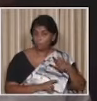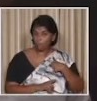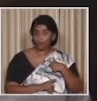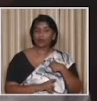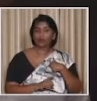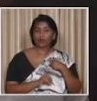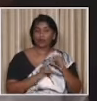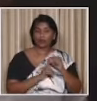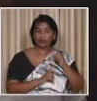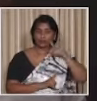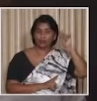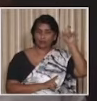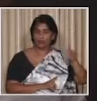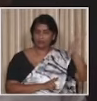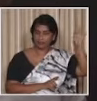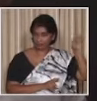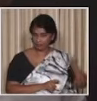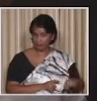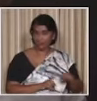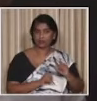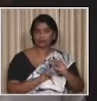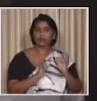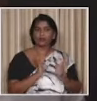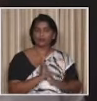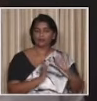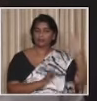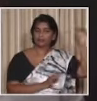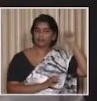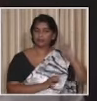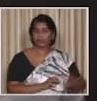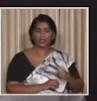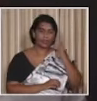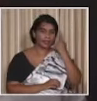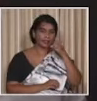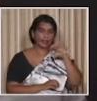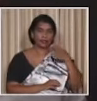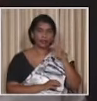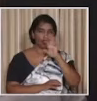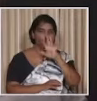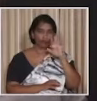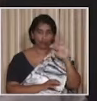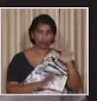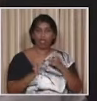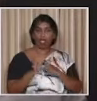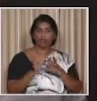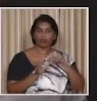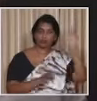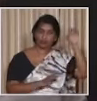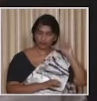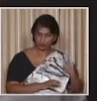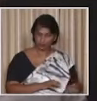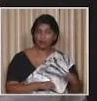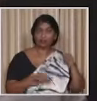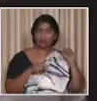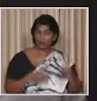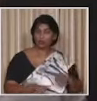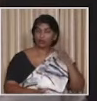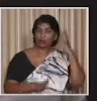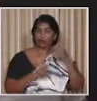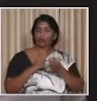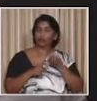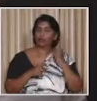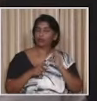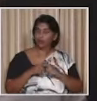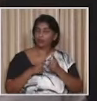කියන පුජ්‍යලයා ගෙනල්ලා අග්‍රාමාත්‍යවරය හැටියට 1999 අගෝස්තු මාසේ පත් කළා. දැන් මේ වගේ ලෝක